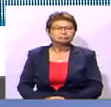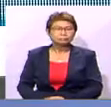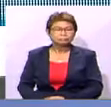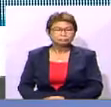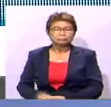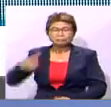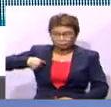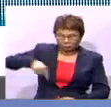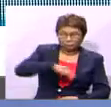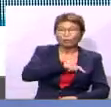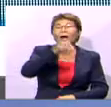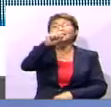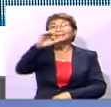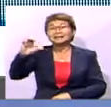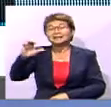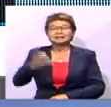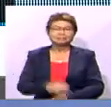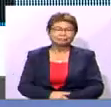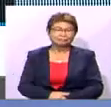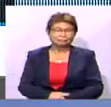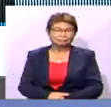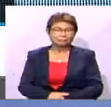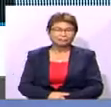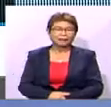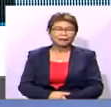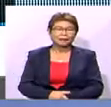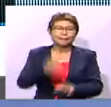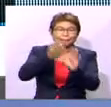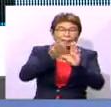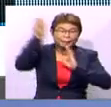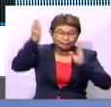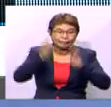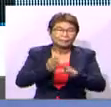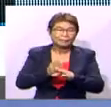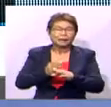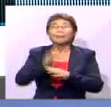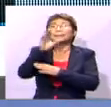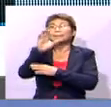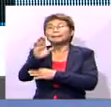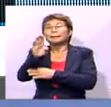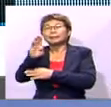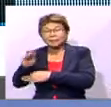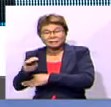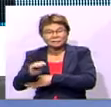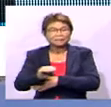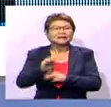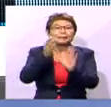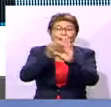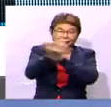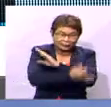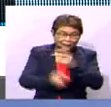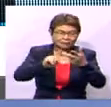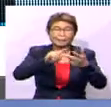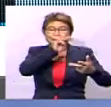Our Securities Commission and Bursa Malaysia, as well as our Central Bank and the Ministry of Finance,